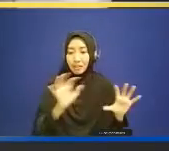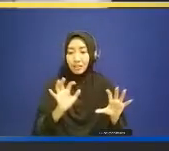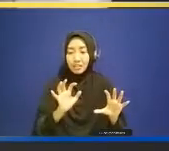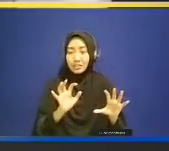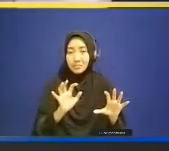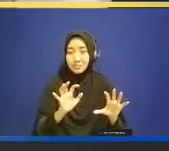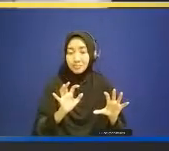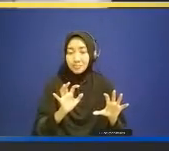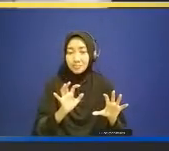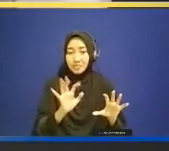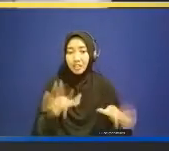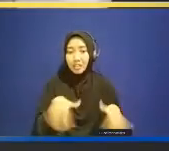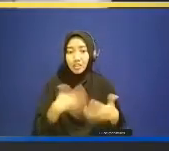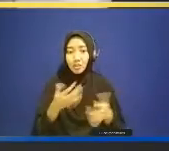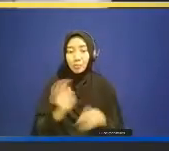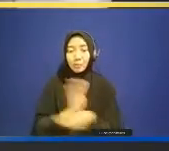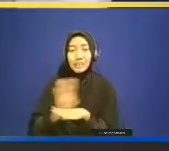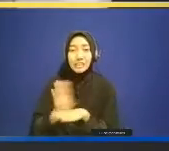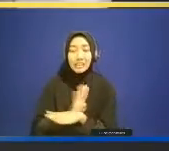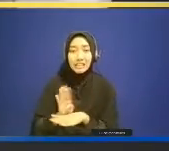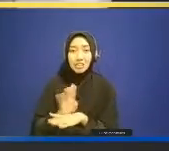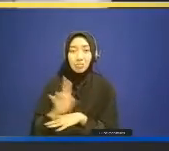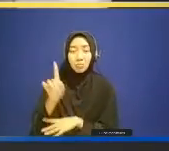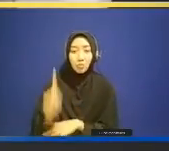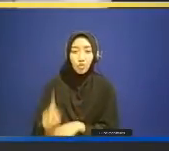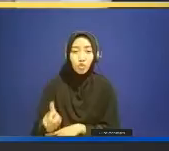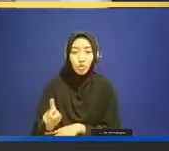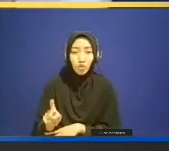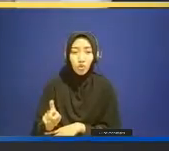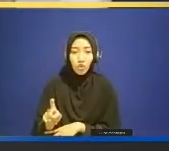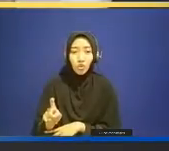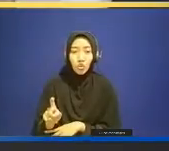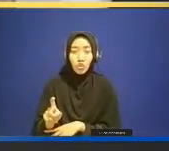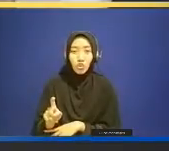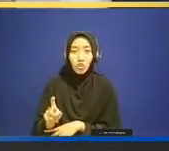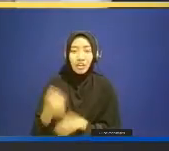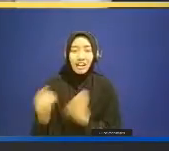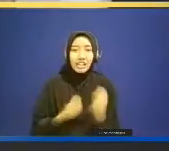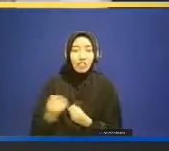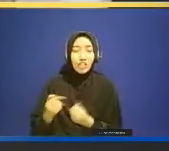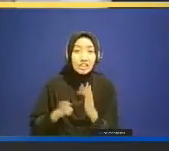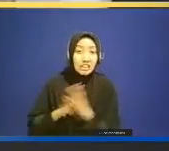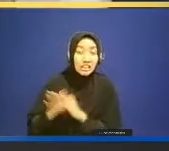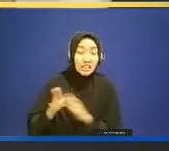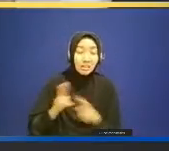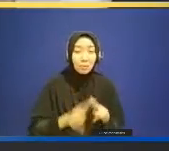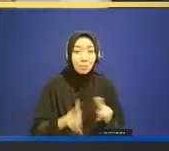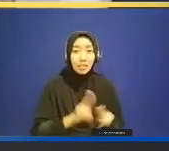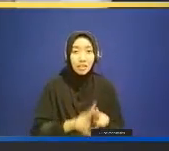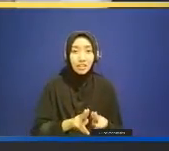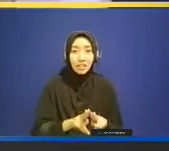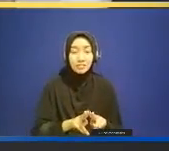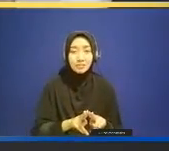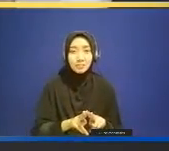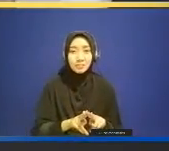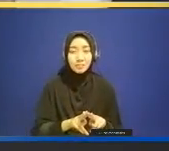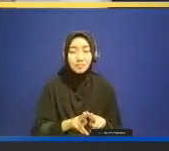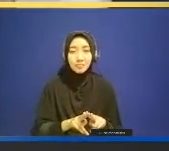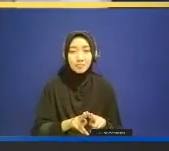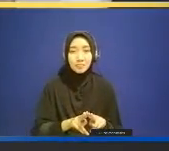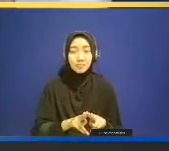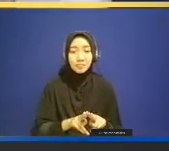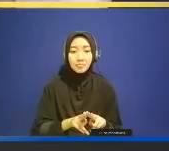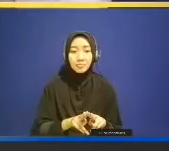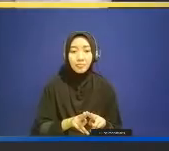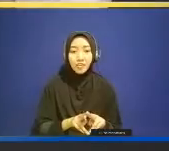apa namanya atau bisnisnya juga banyak yang memang Hai bekas tinggi ya dengan perbaikan dari sisi eh apa